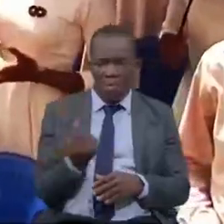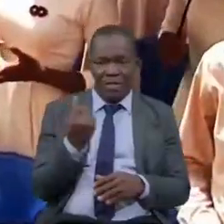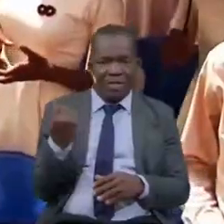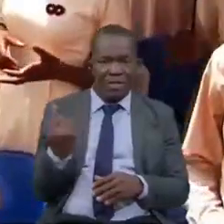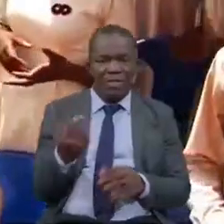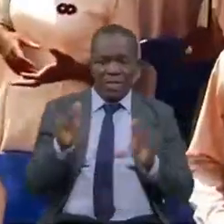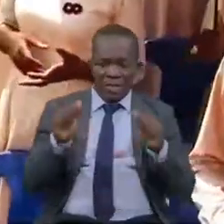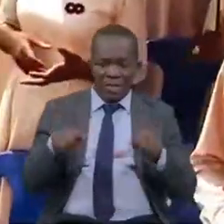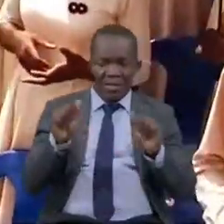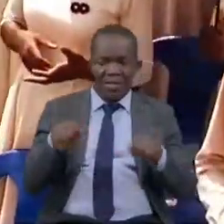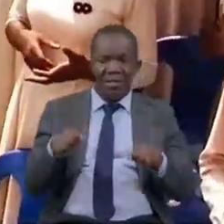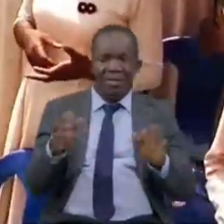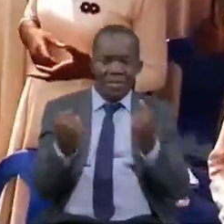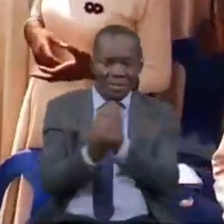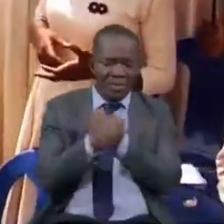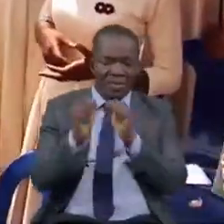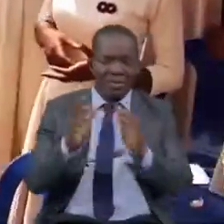Sauveur toujours capable.